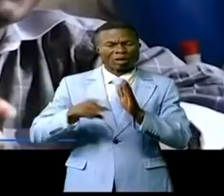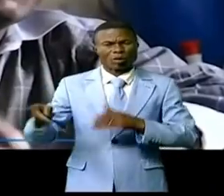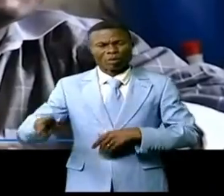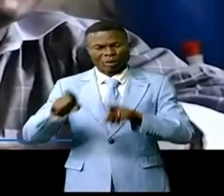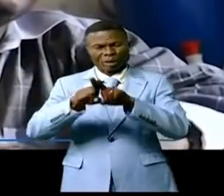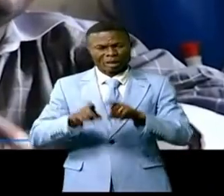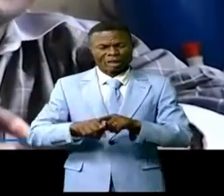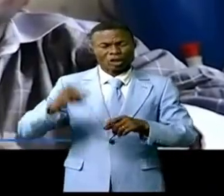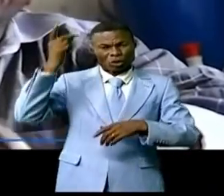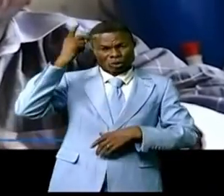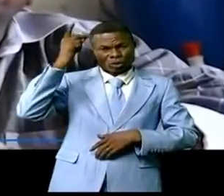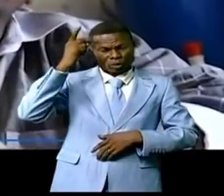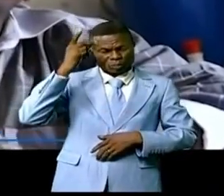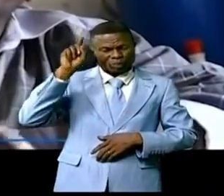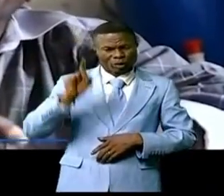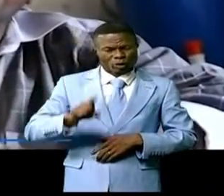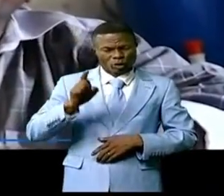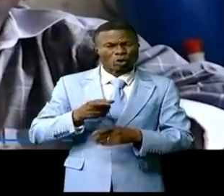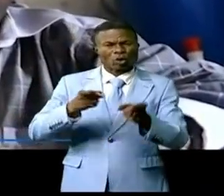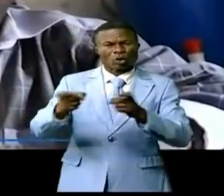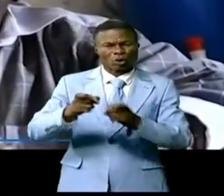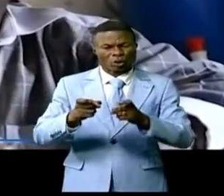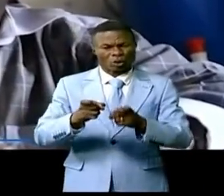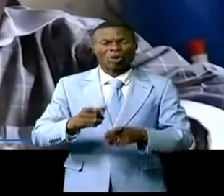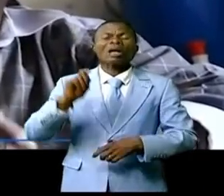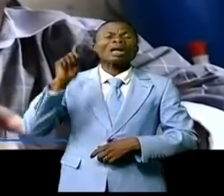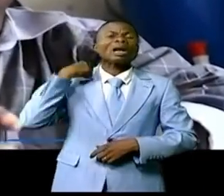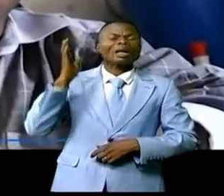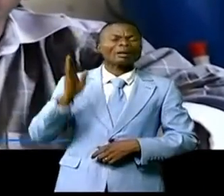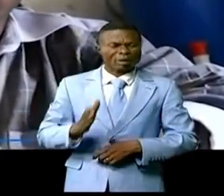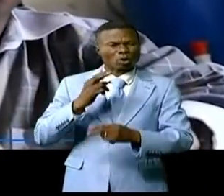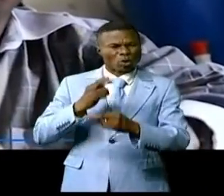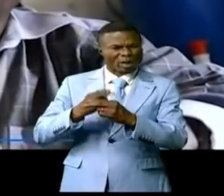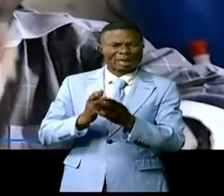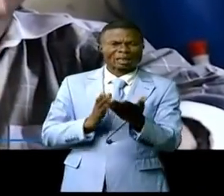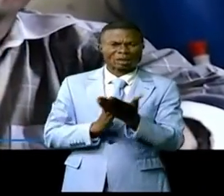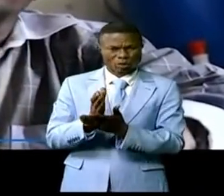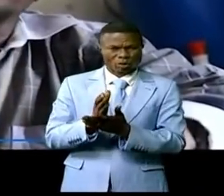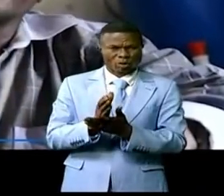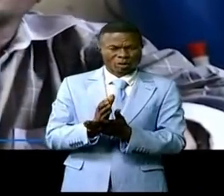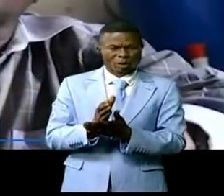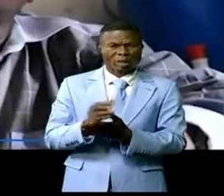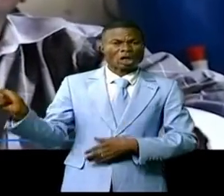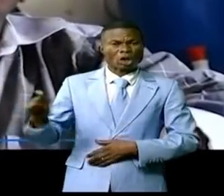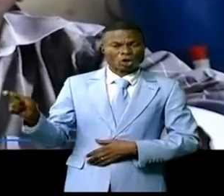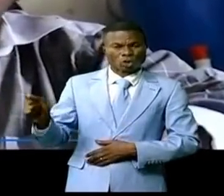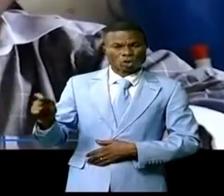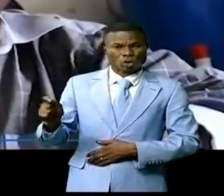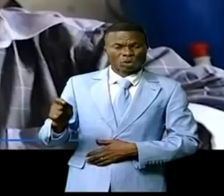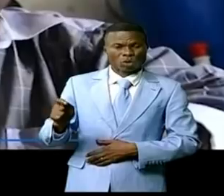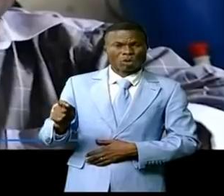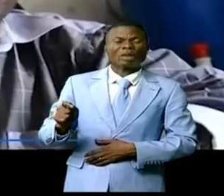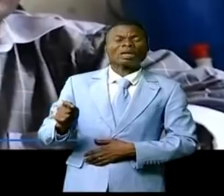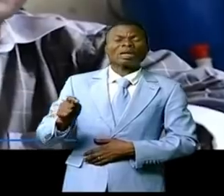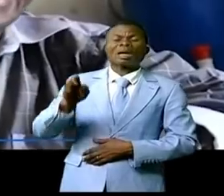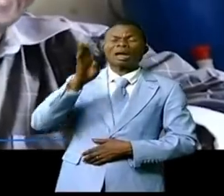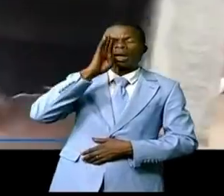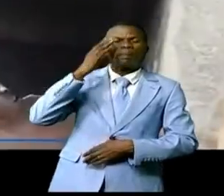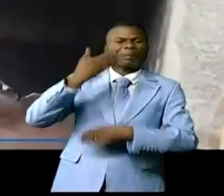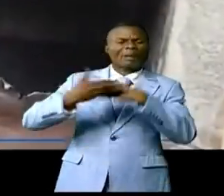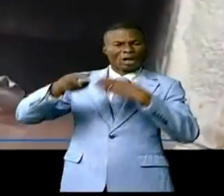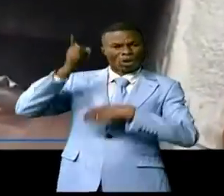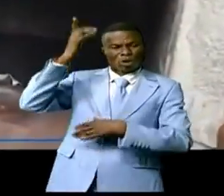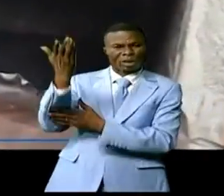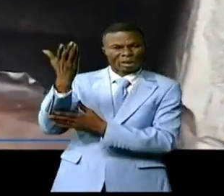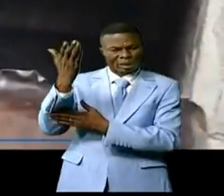national, pour qu'on arrive à bien gérer les détenus qui sont ici. Nous avons une toilette construite par les projets grecs et nous demandons aux autorités